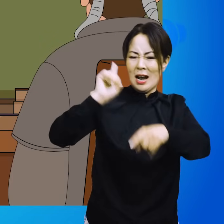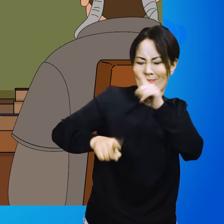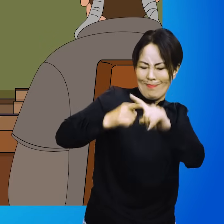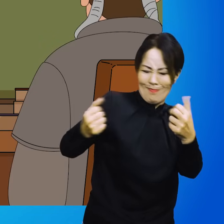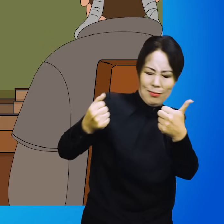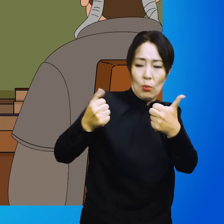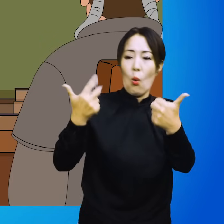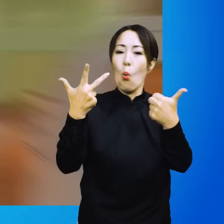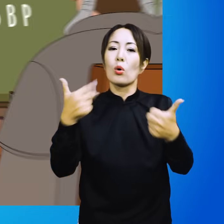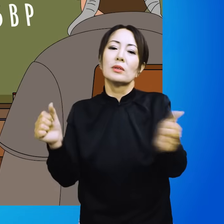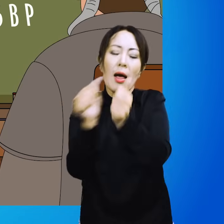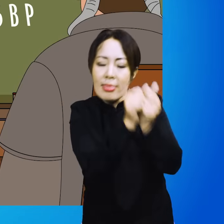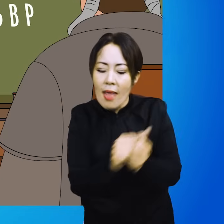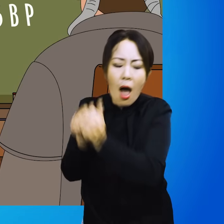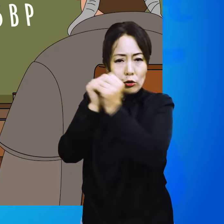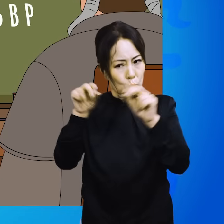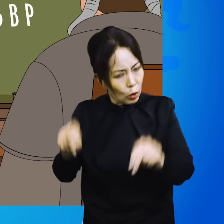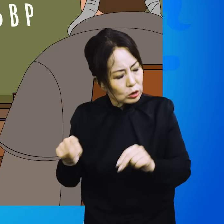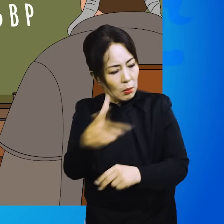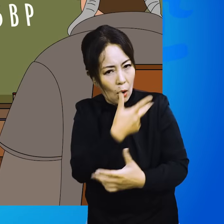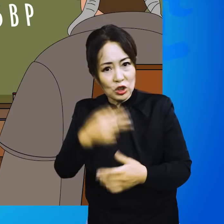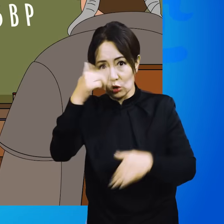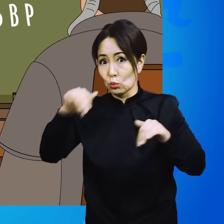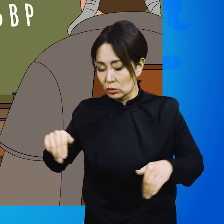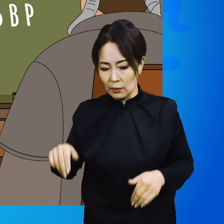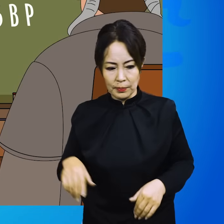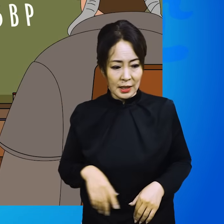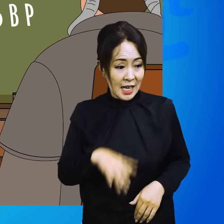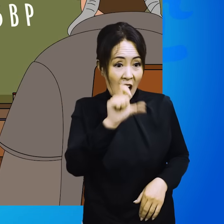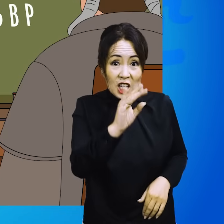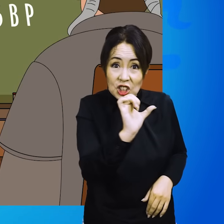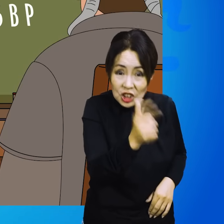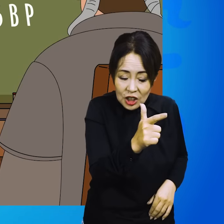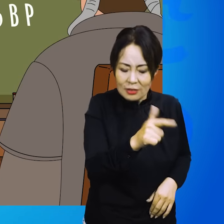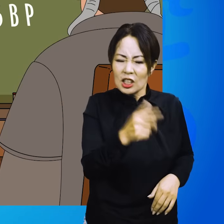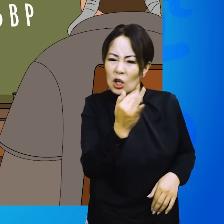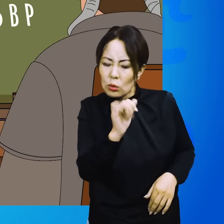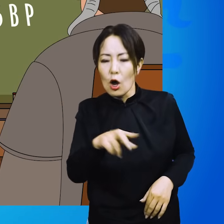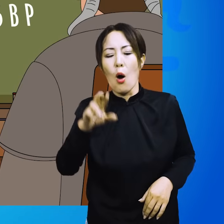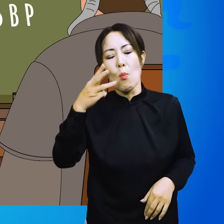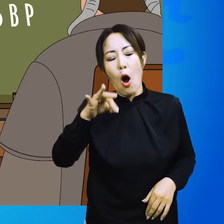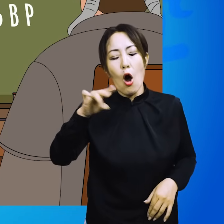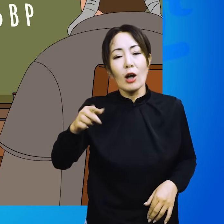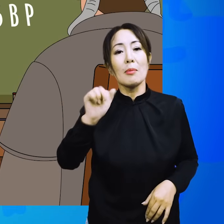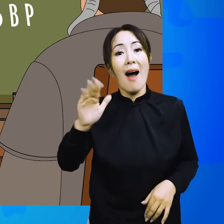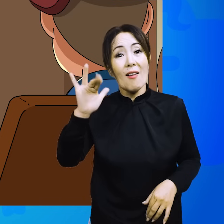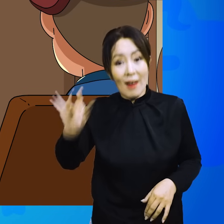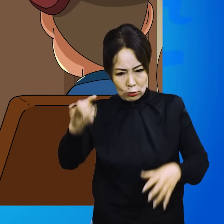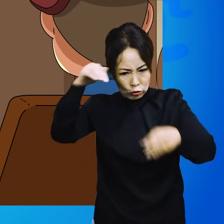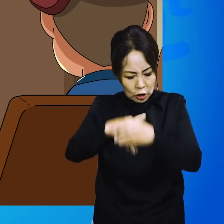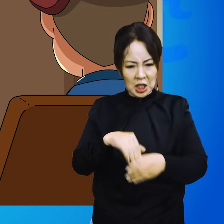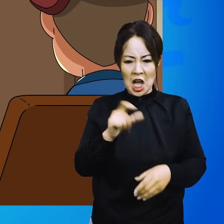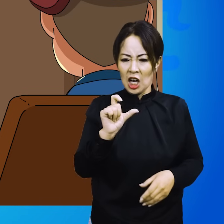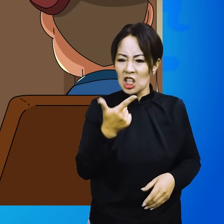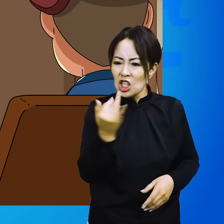анд бололцжээ. Ихшигт гийгүүлэгч гэдэг нь Монгол баавар гэсэн үгэнд орсон гийгүүлэгч үсэгнүүд байдгийн.